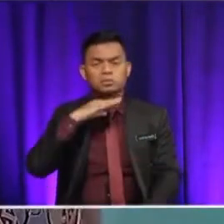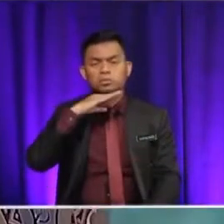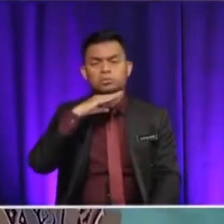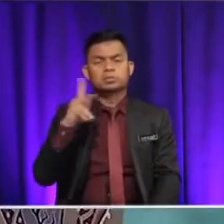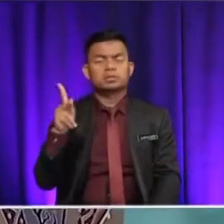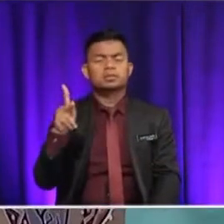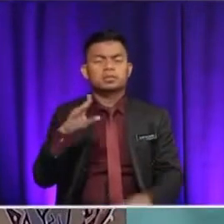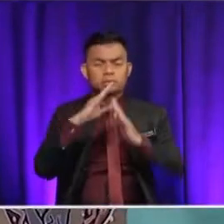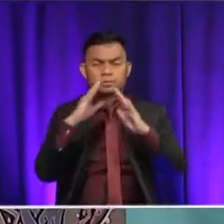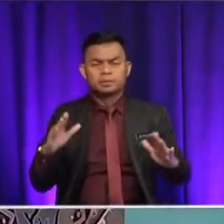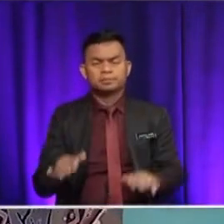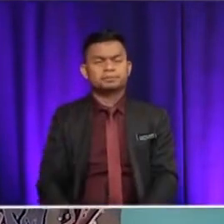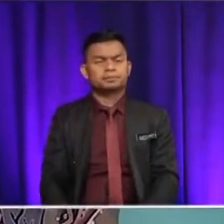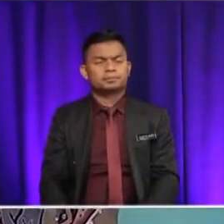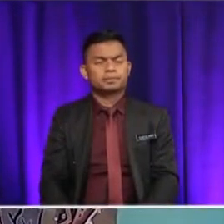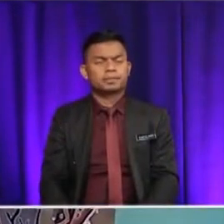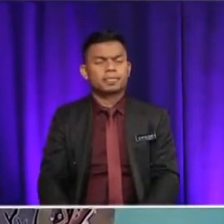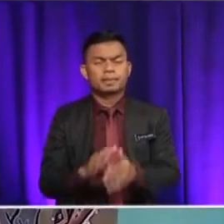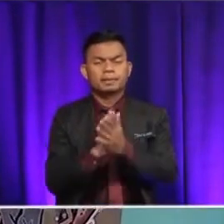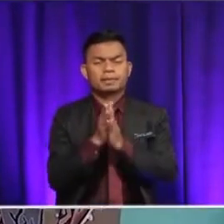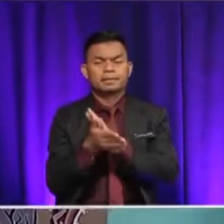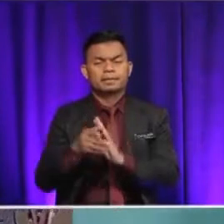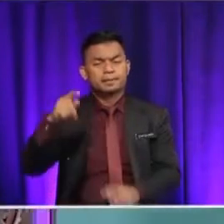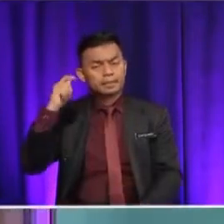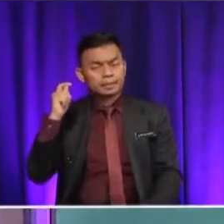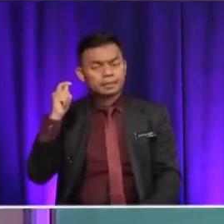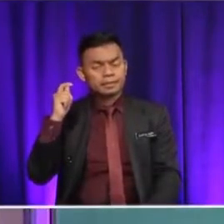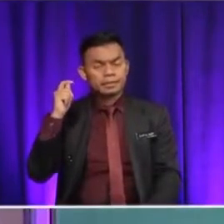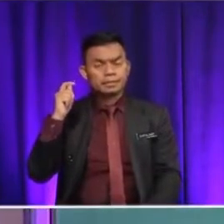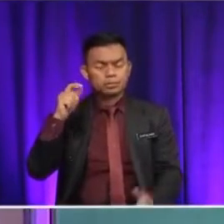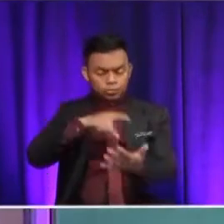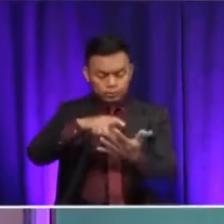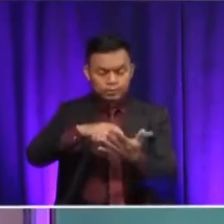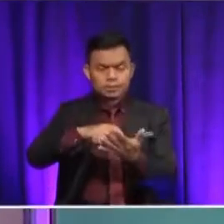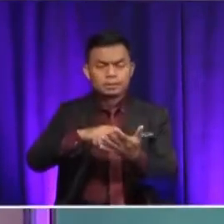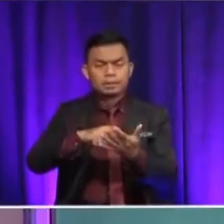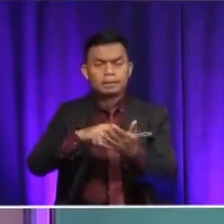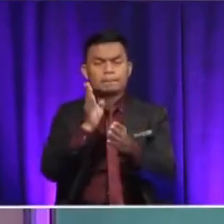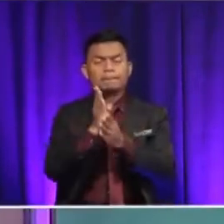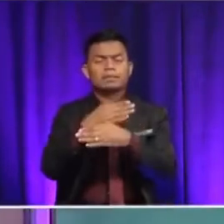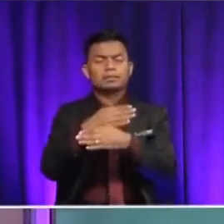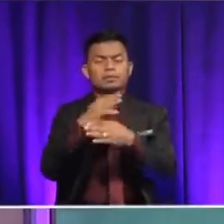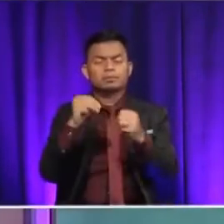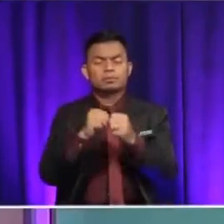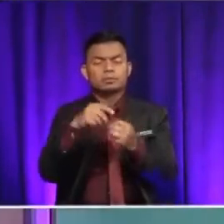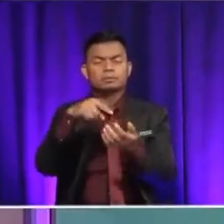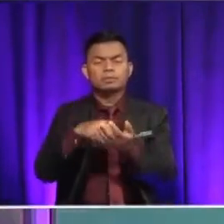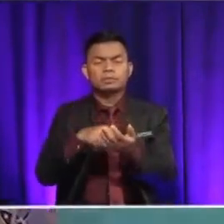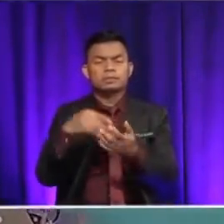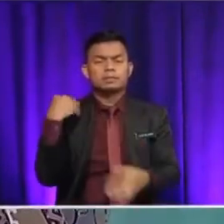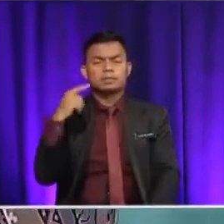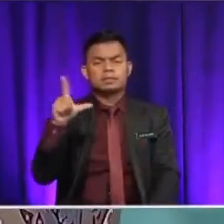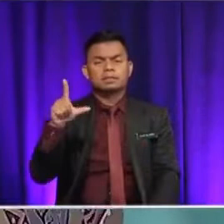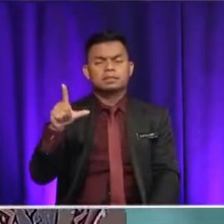tadi lukisan bentuk macam ni dia lah sejenis keratan rentas. Kita potong daripada struktur rumah tu, kita potong lukisan